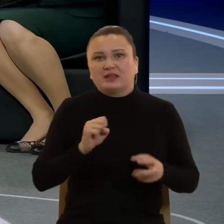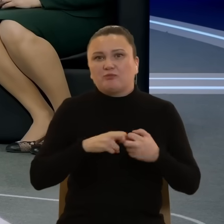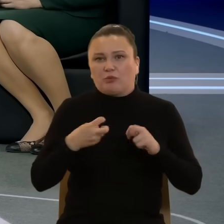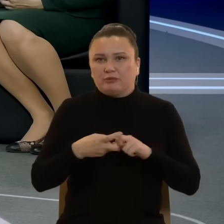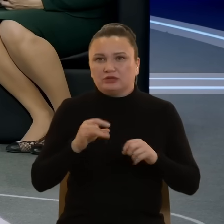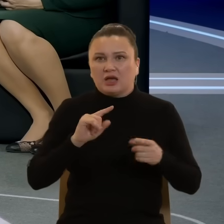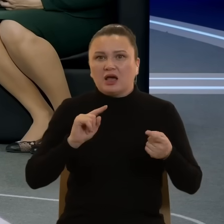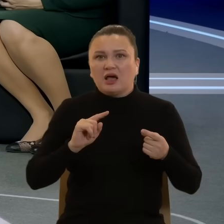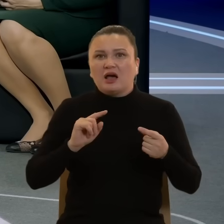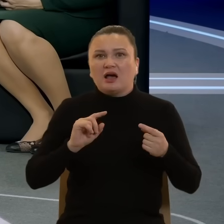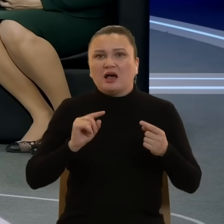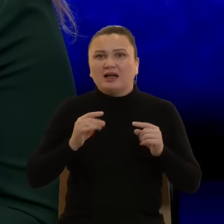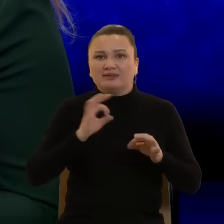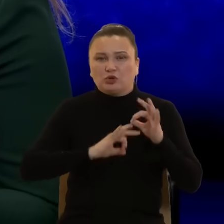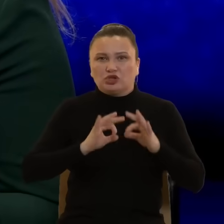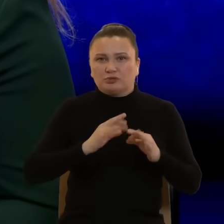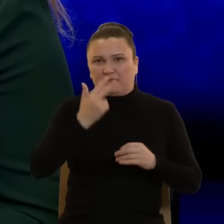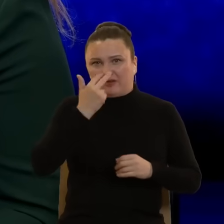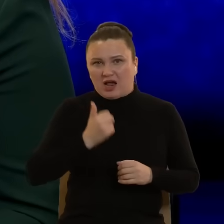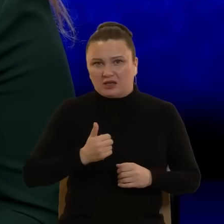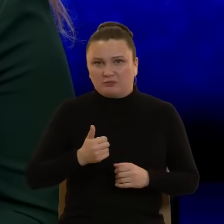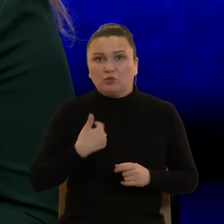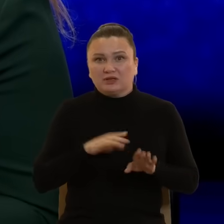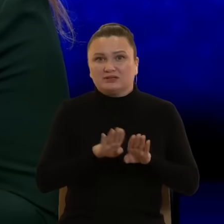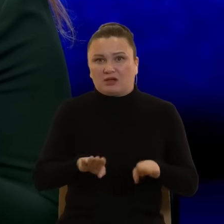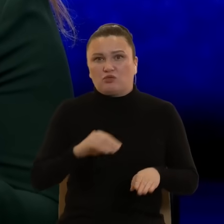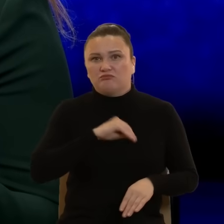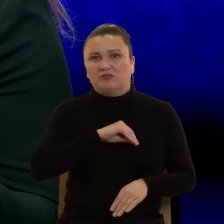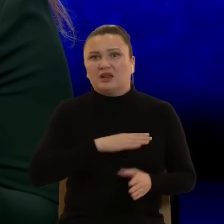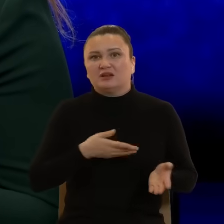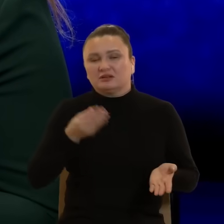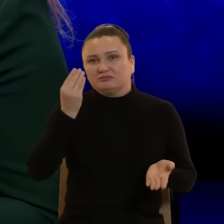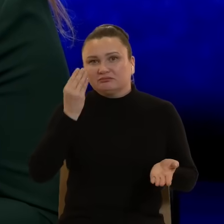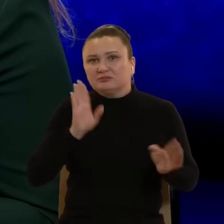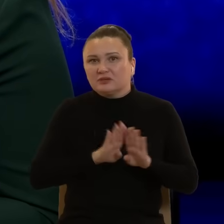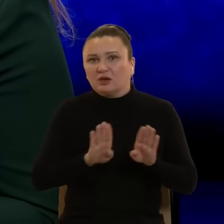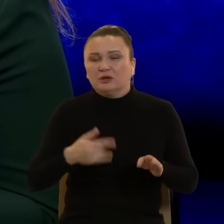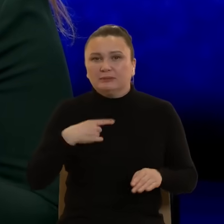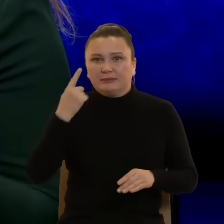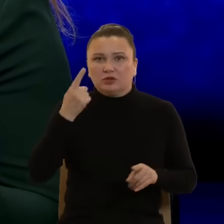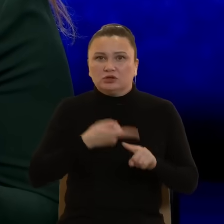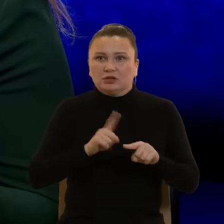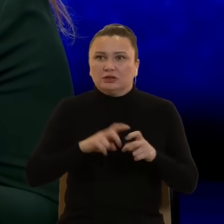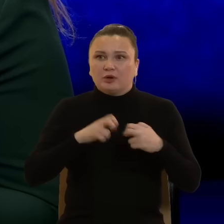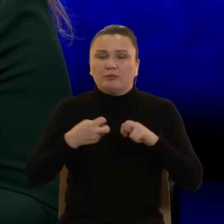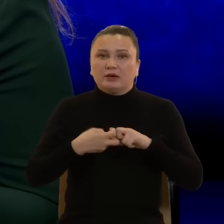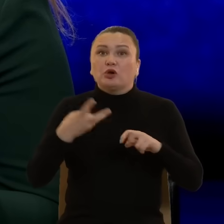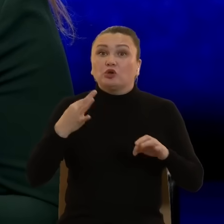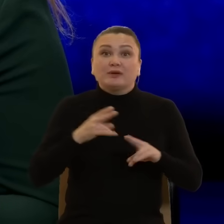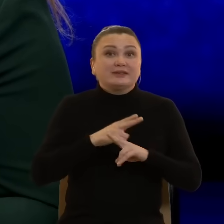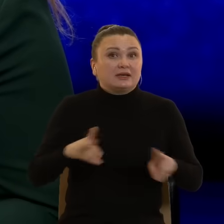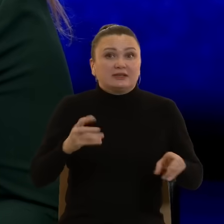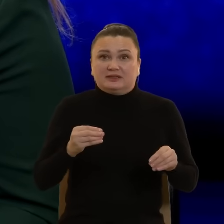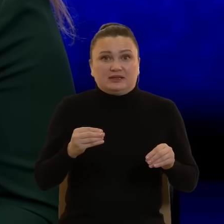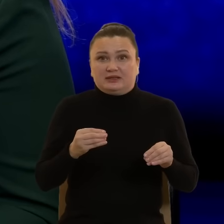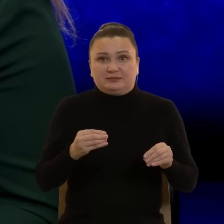проблему с антибиотикорезистентностью. То есть вот у нас такой менталитет. То есть мы понимаем, что это проблема, но при этом никак не